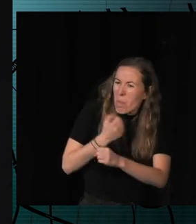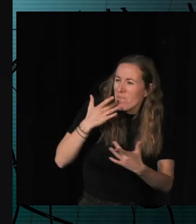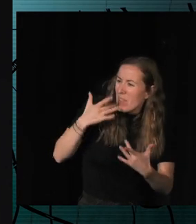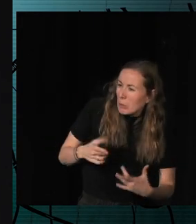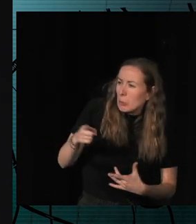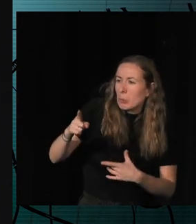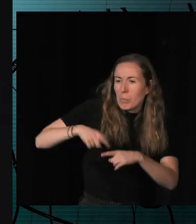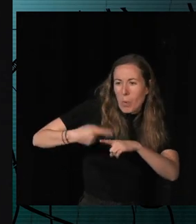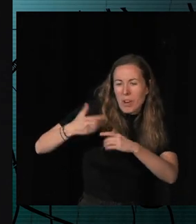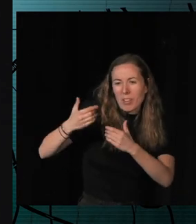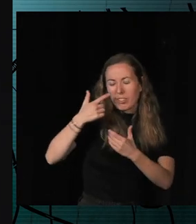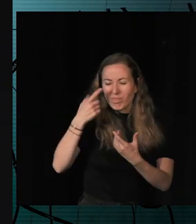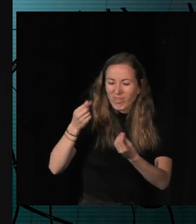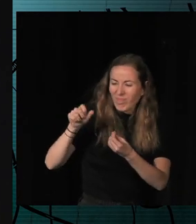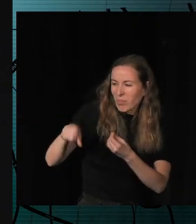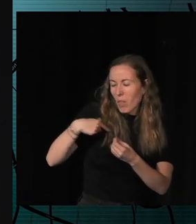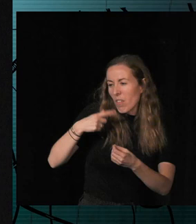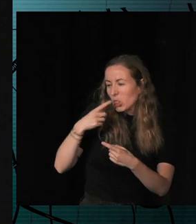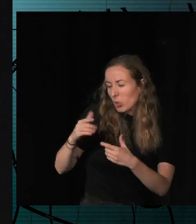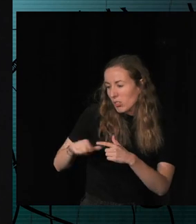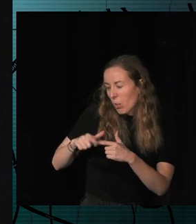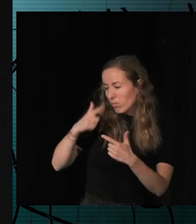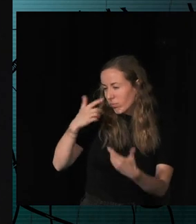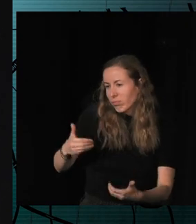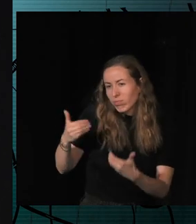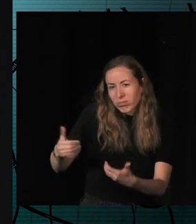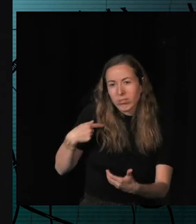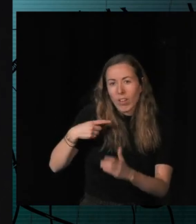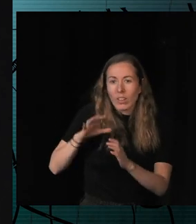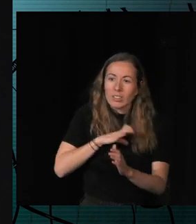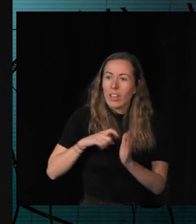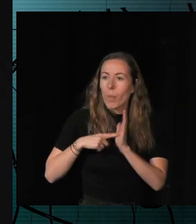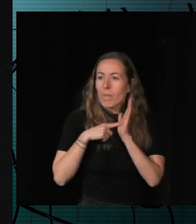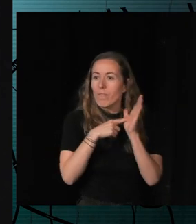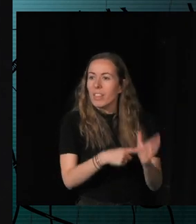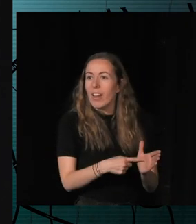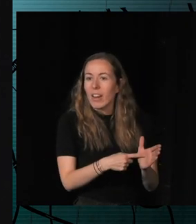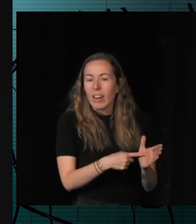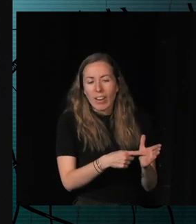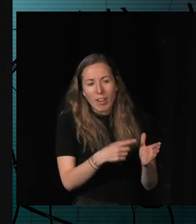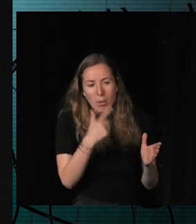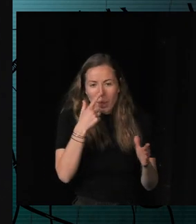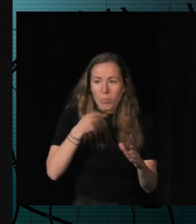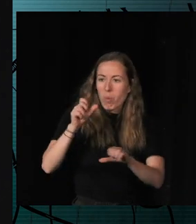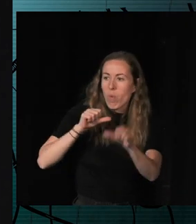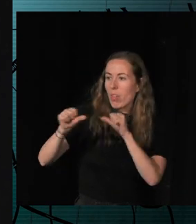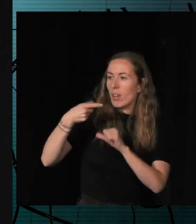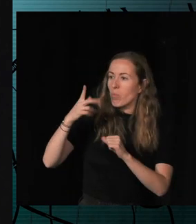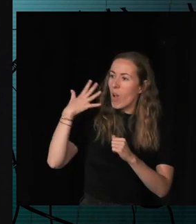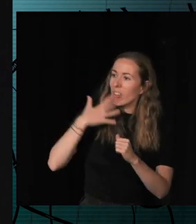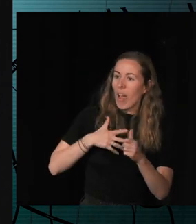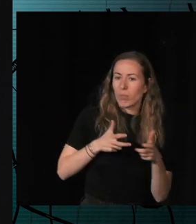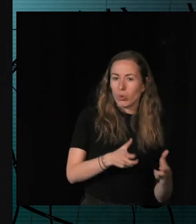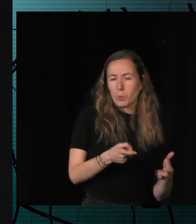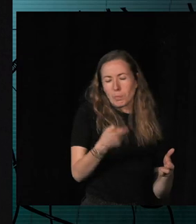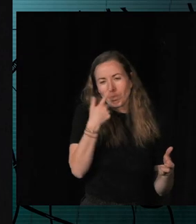voulu quelque chose de plus radical là ce qu'ils vont faire c'est un projet qui va essayer d'être aussi fidèle que possible à l'expérience de base en modernisant pour que ça rende ça plus agréable à